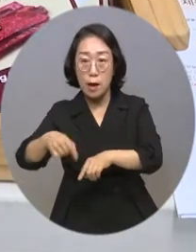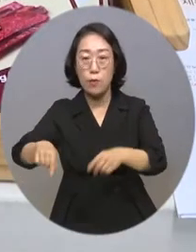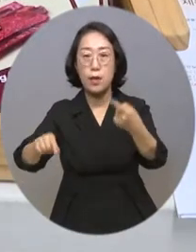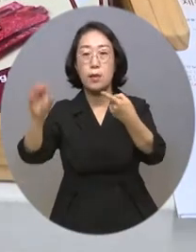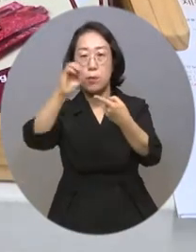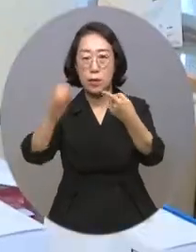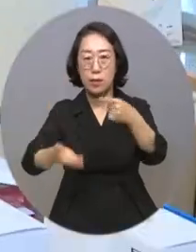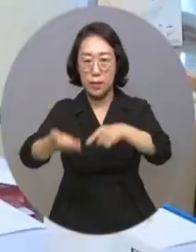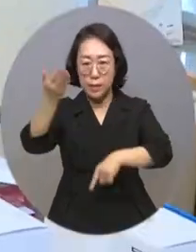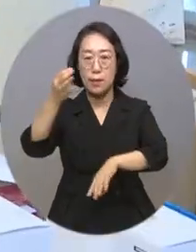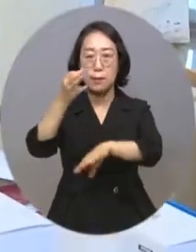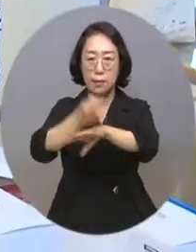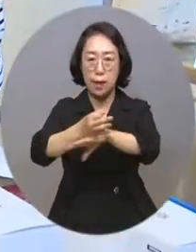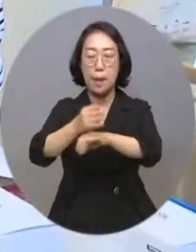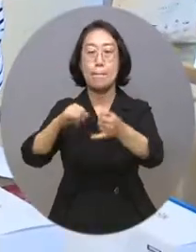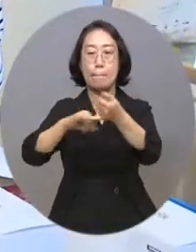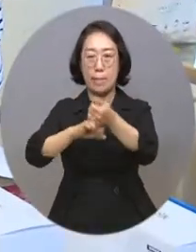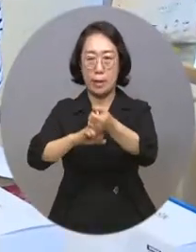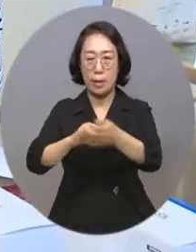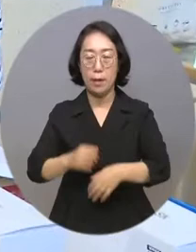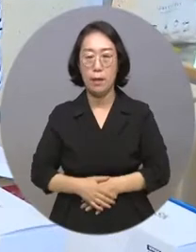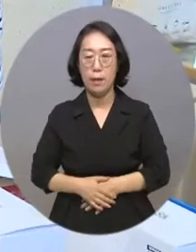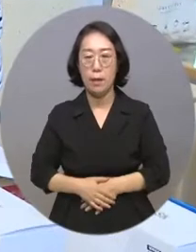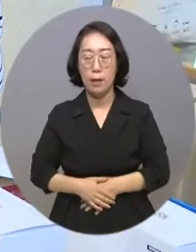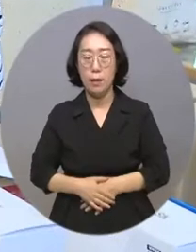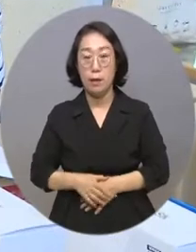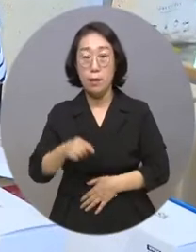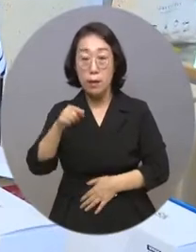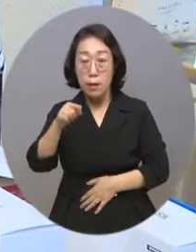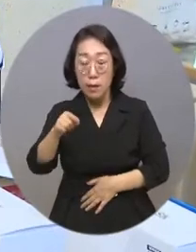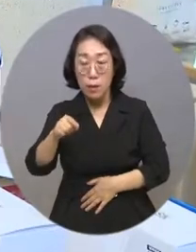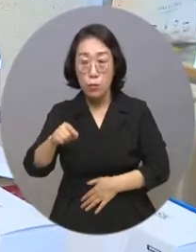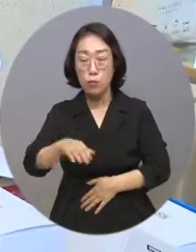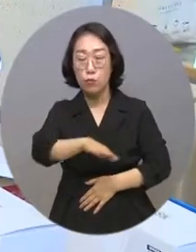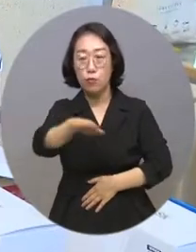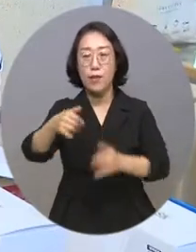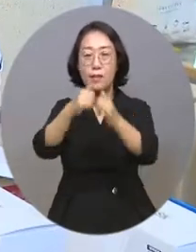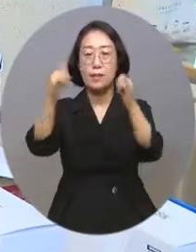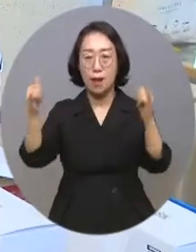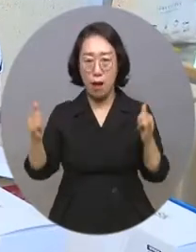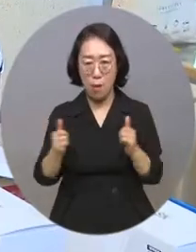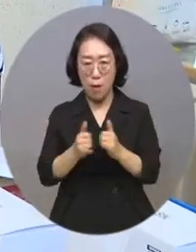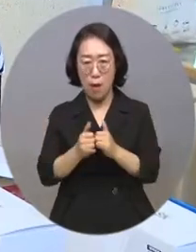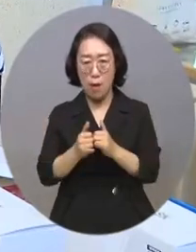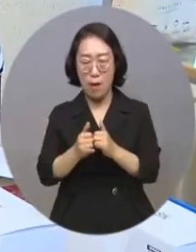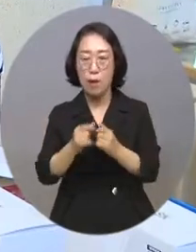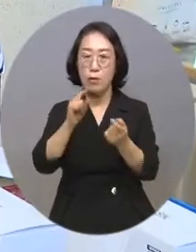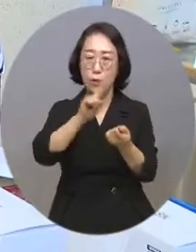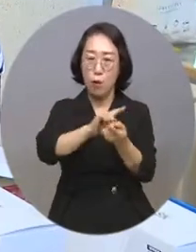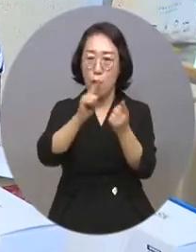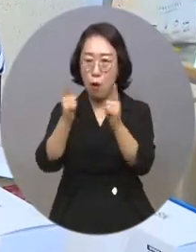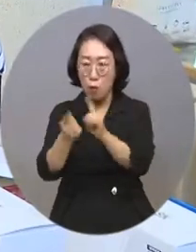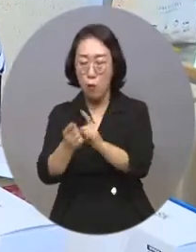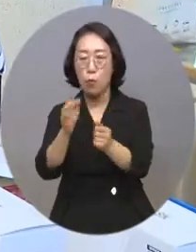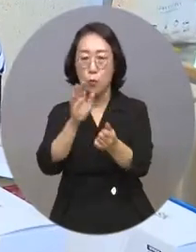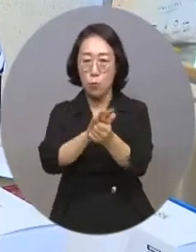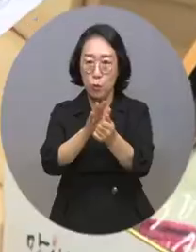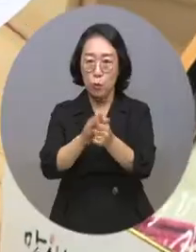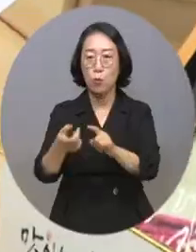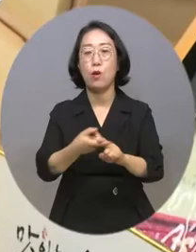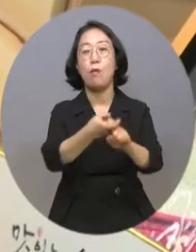제도입니다. 중증장애인 생산품 우선구매는 우리 사회의 포용과 연대를 강화하기 위한 제도적